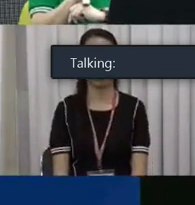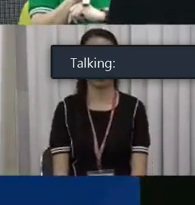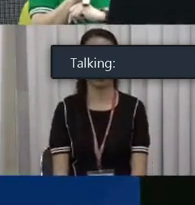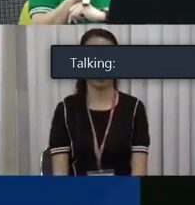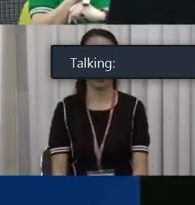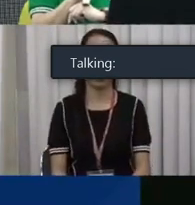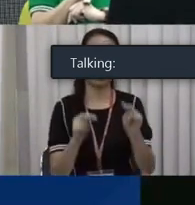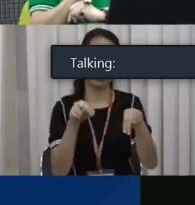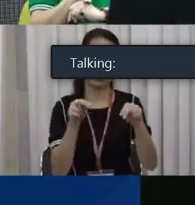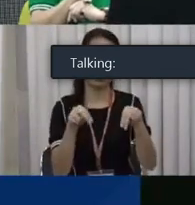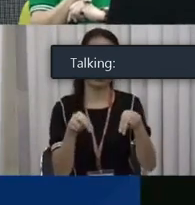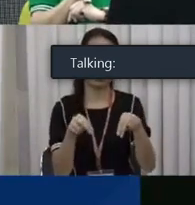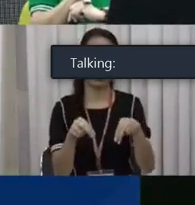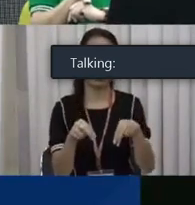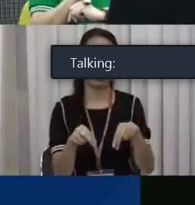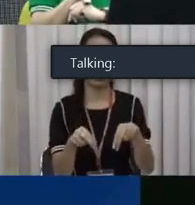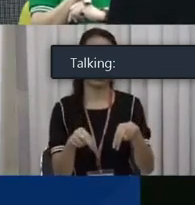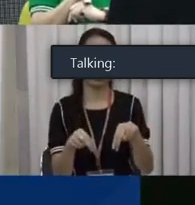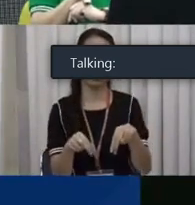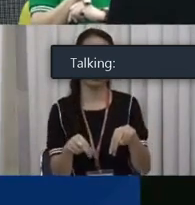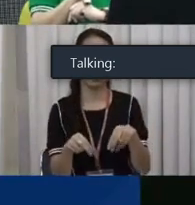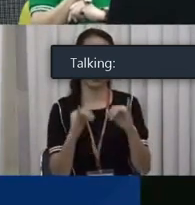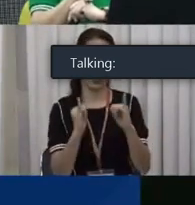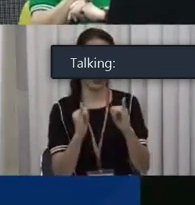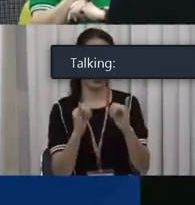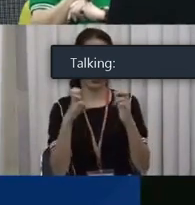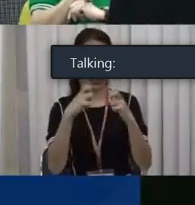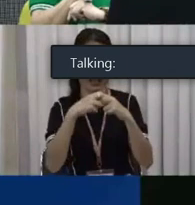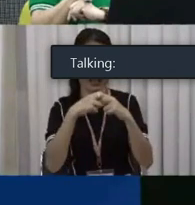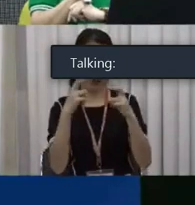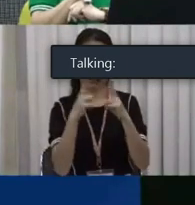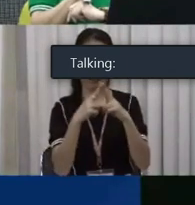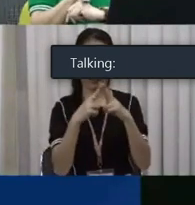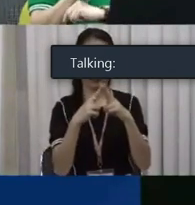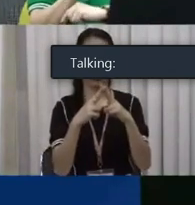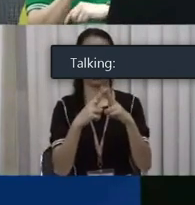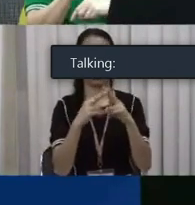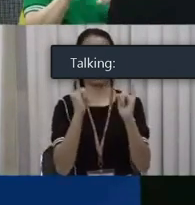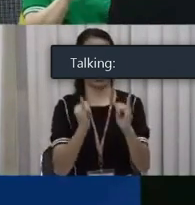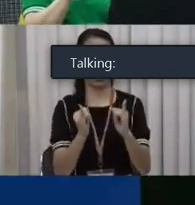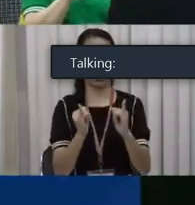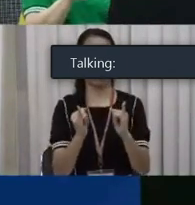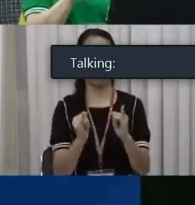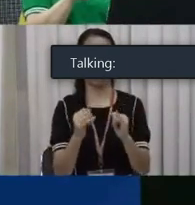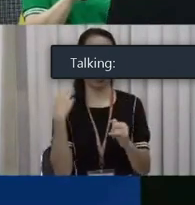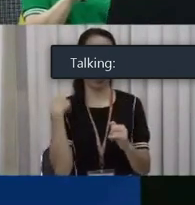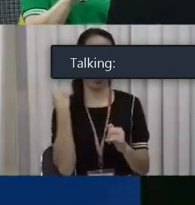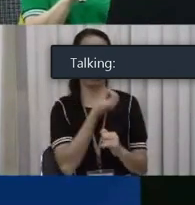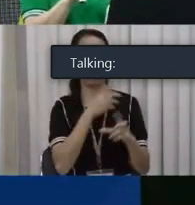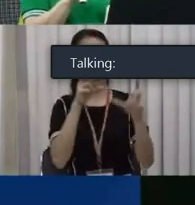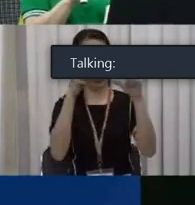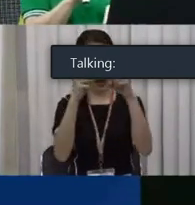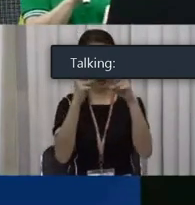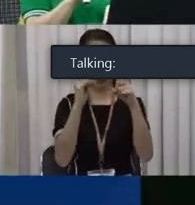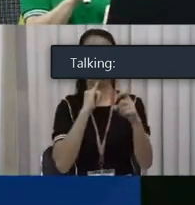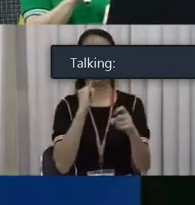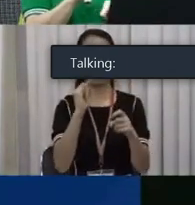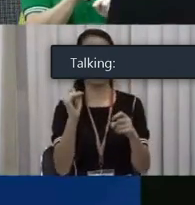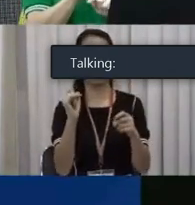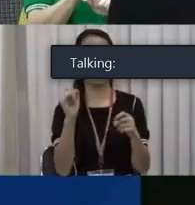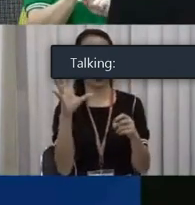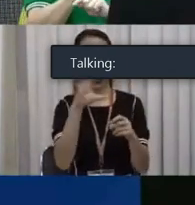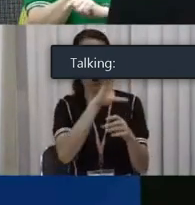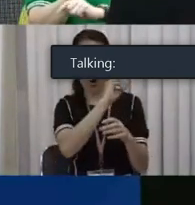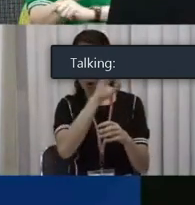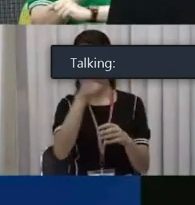i-off ang atong tagsa-tagsa ka camera, mo shut up lang gid ta and sit down. Mao diay ni